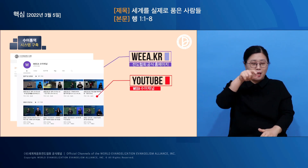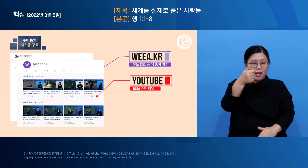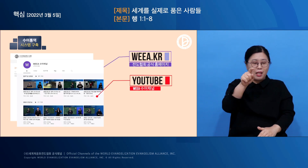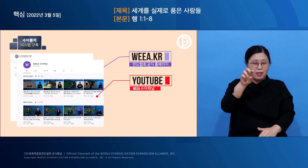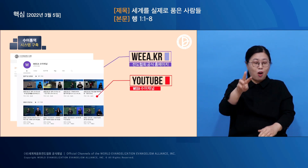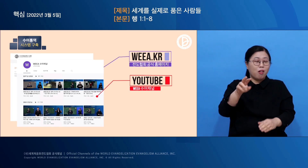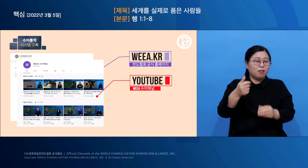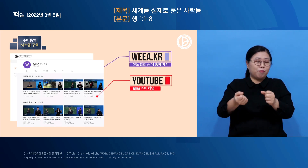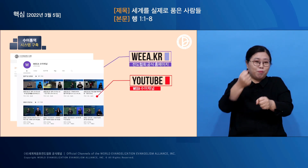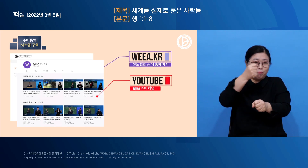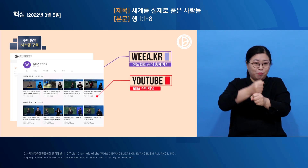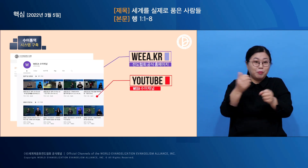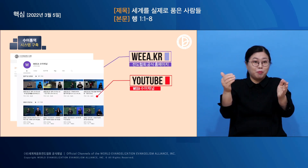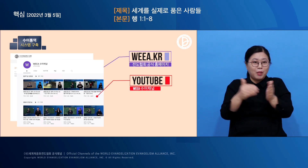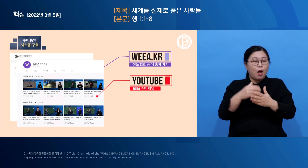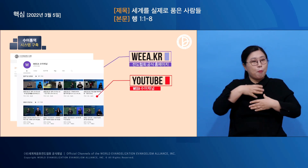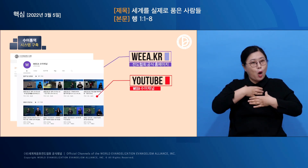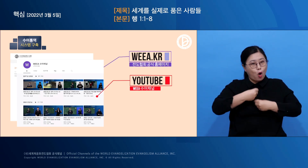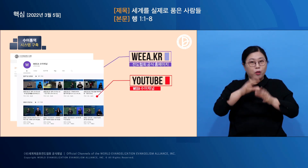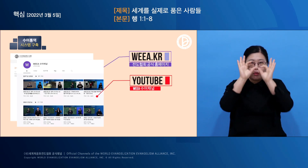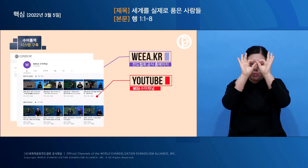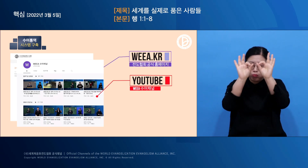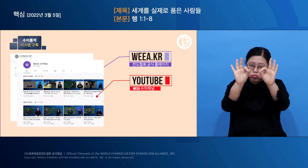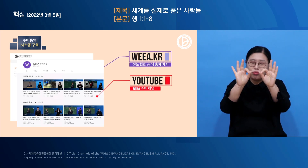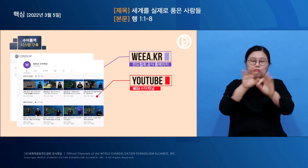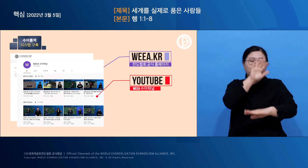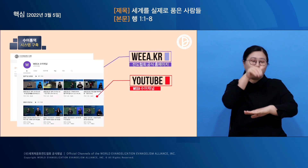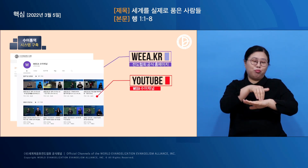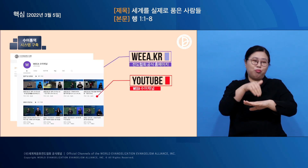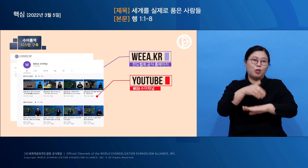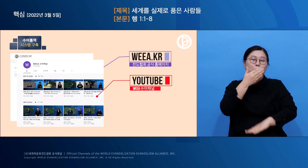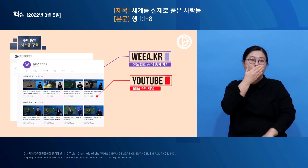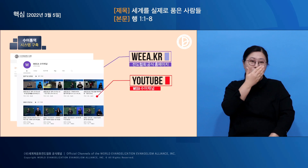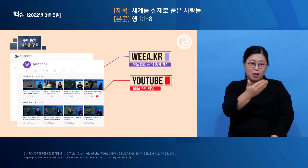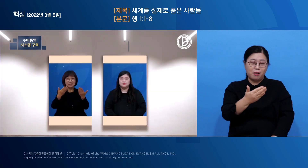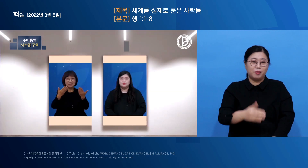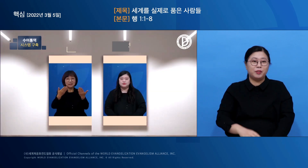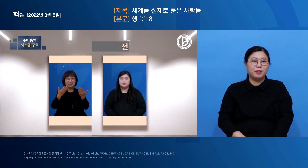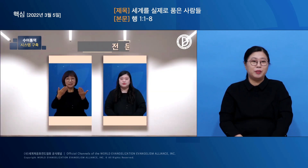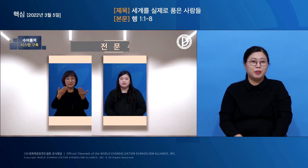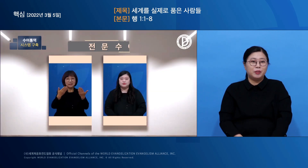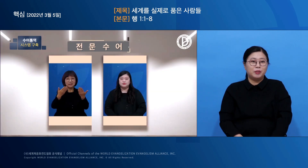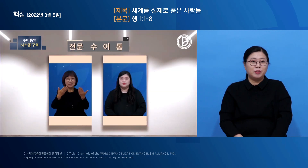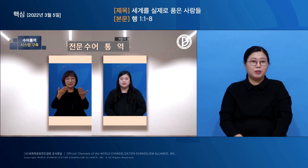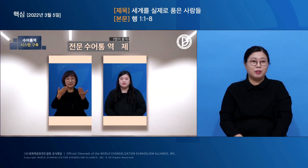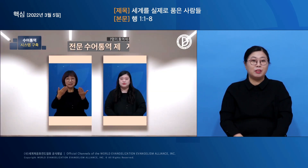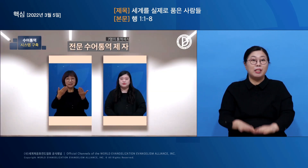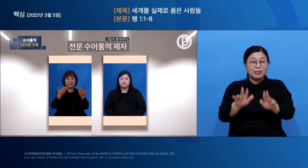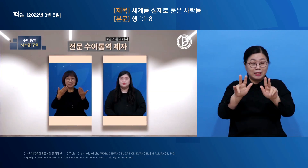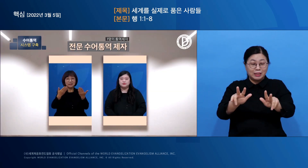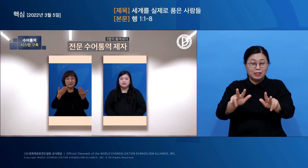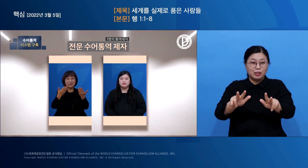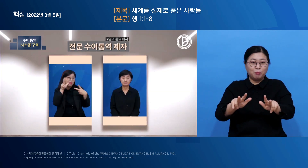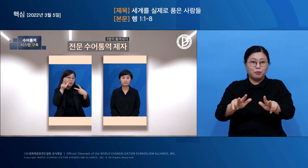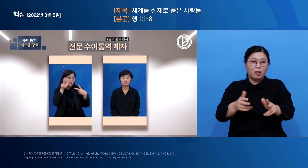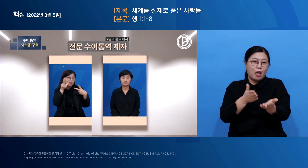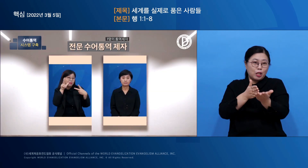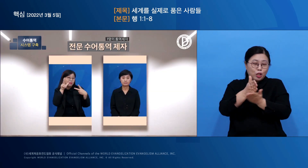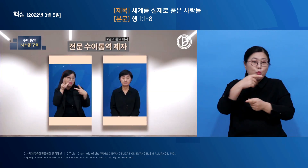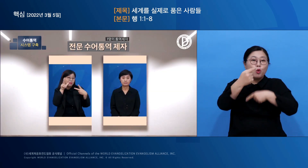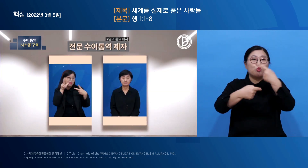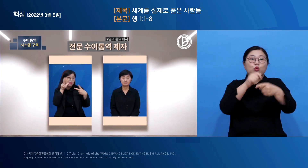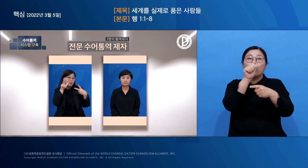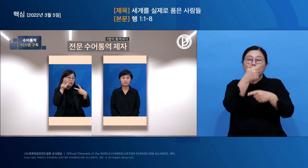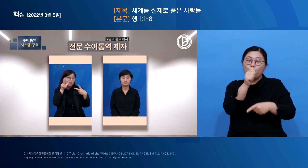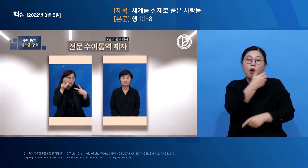보고 훈련받을 수 있는 시스템이 구축됐습니다. 현재 7명의 전문 수어 통역